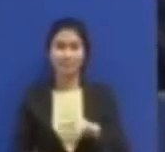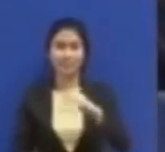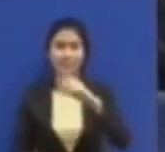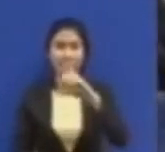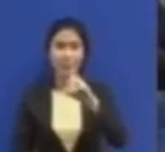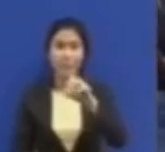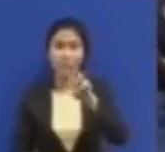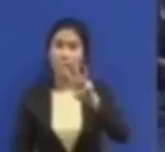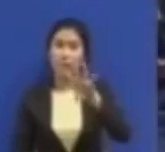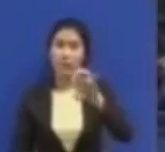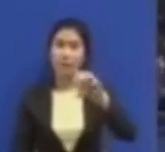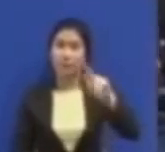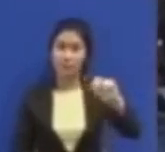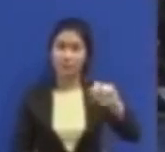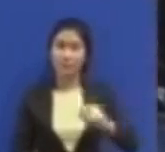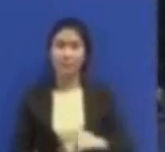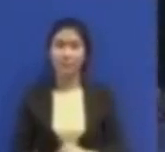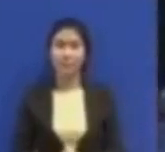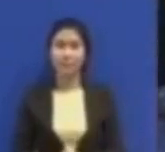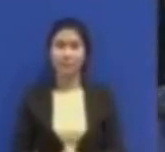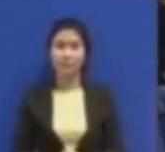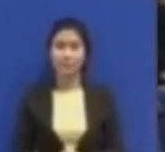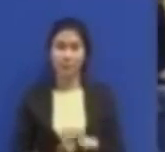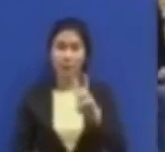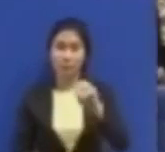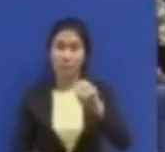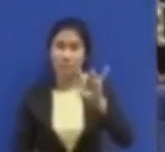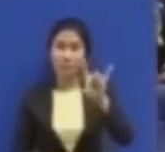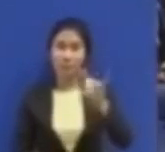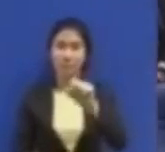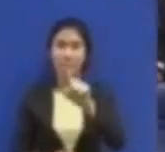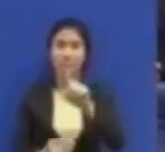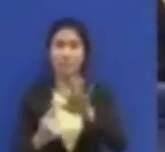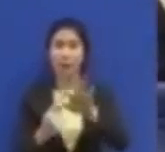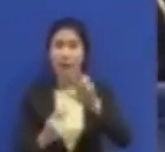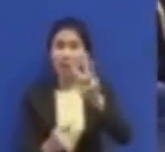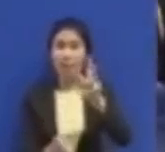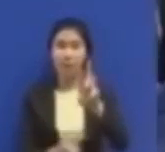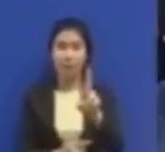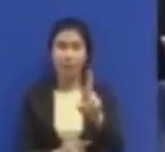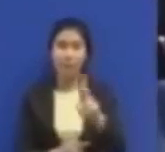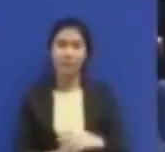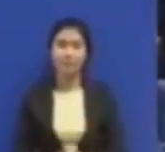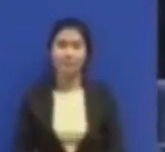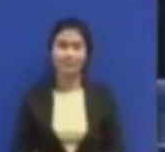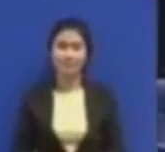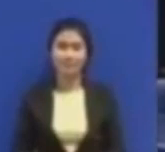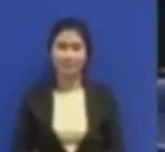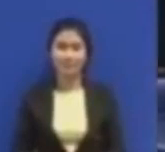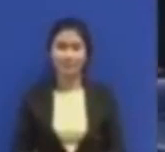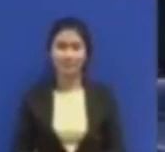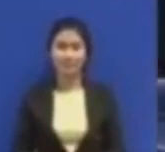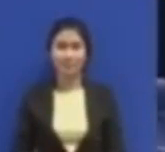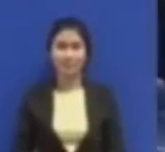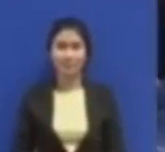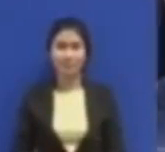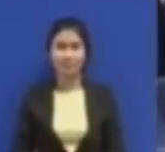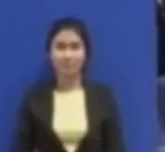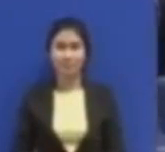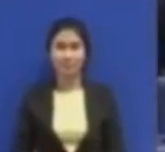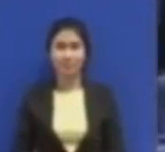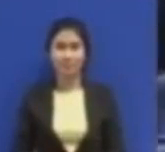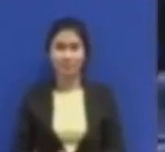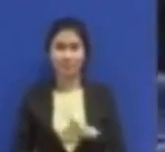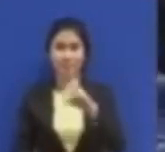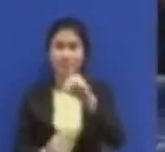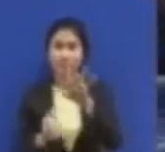สี68นายถาวรเทพวิมลเพชรกุล69พลอากาศเอกถาว